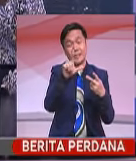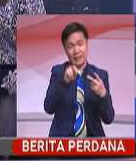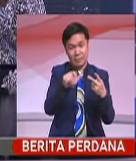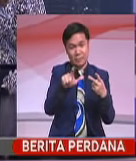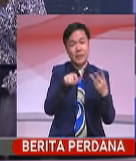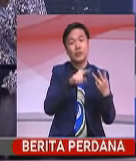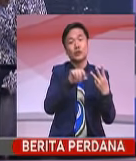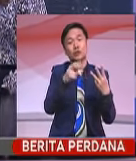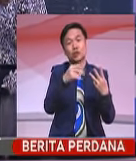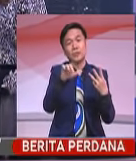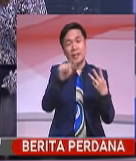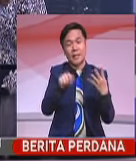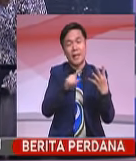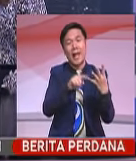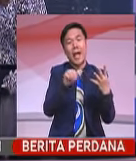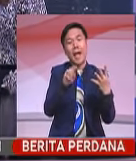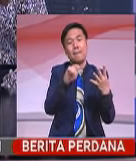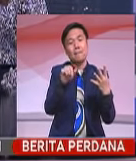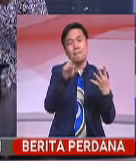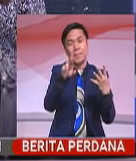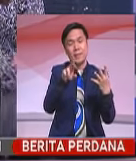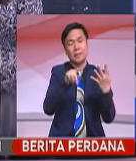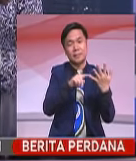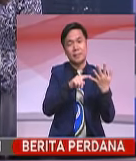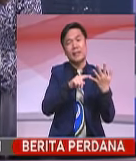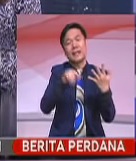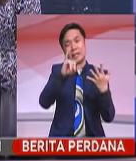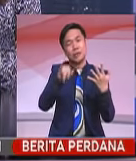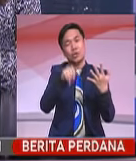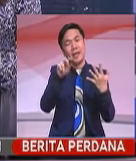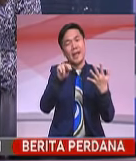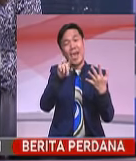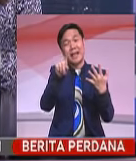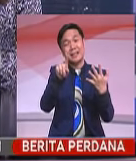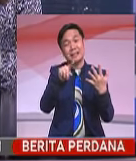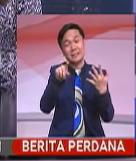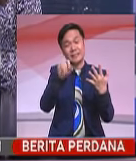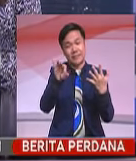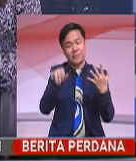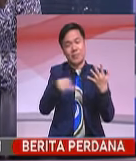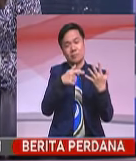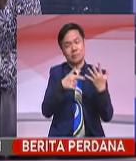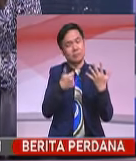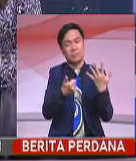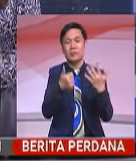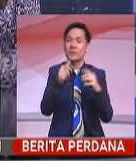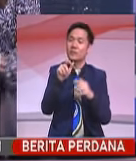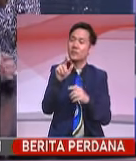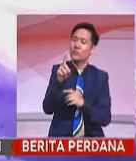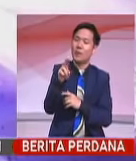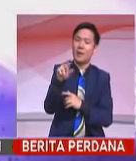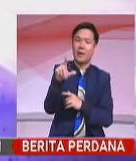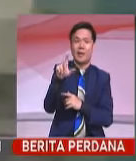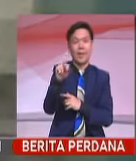Mambo, Amber Chia serta pelakon kanak-kanak Jay Nazif dan Dwi Ramitilda.